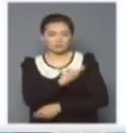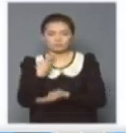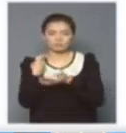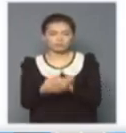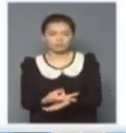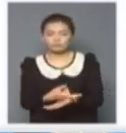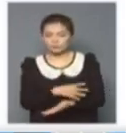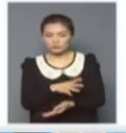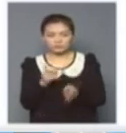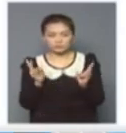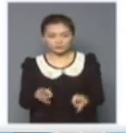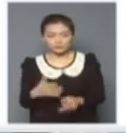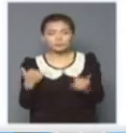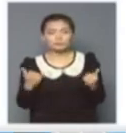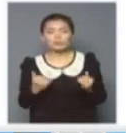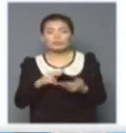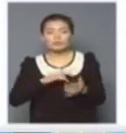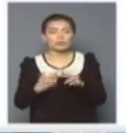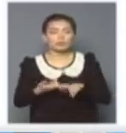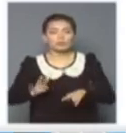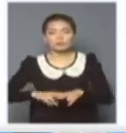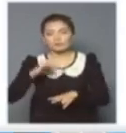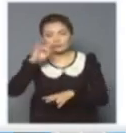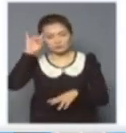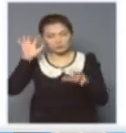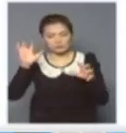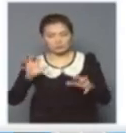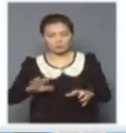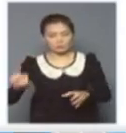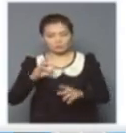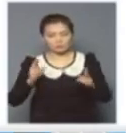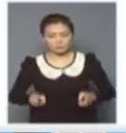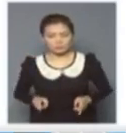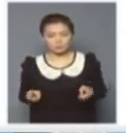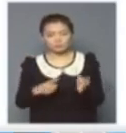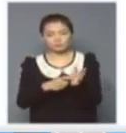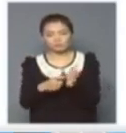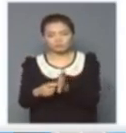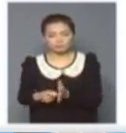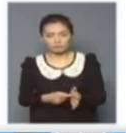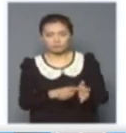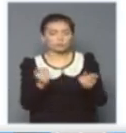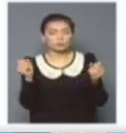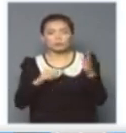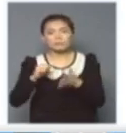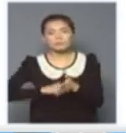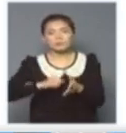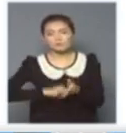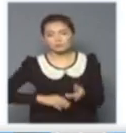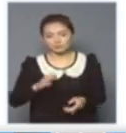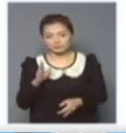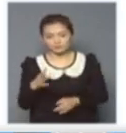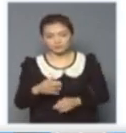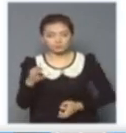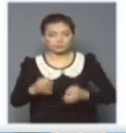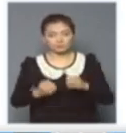жарақатпен ауруханаға жеткізілген. Қазір осы іске қатысты Қазақстан Республикасы Қылмыстық кодексінің 345-ші бабы, 3-ші бөлігі бойынша